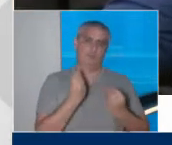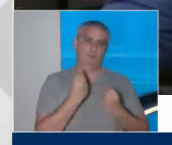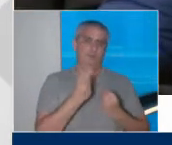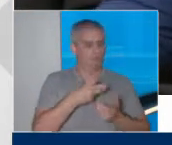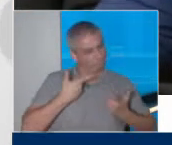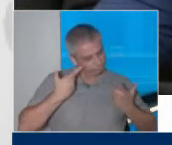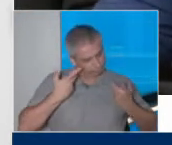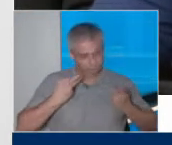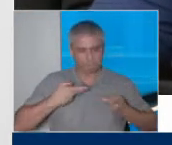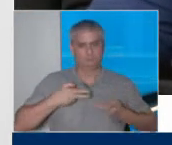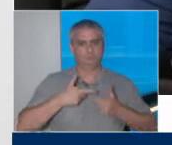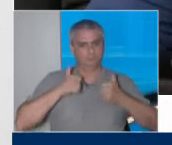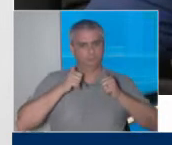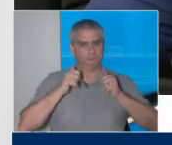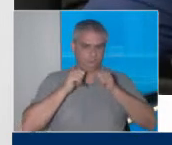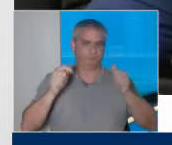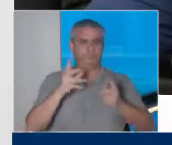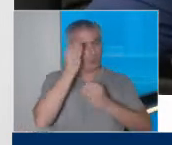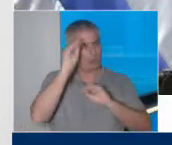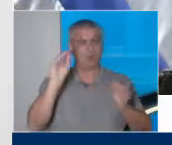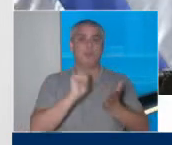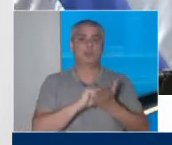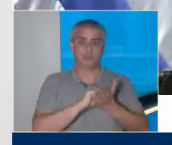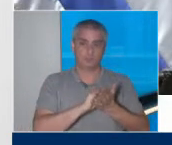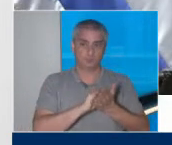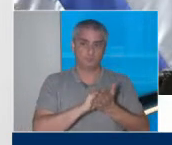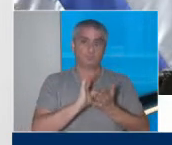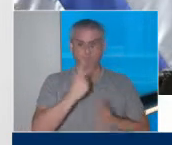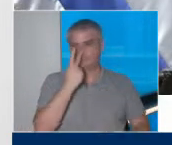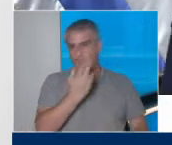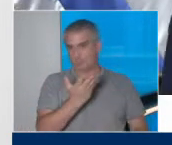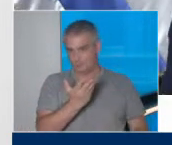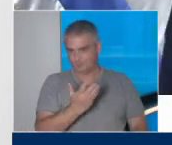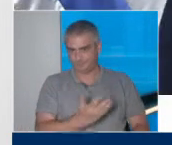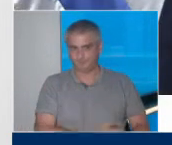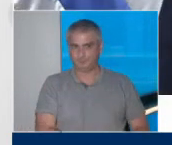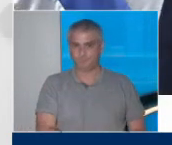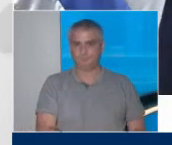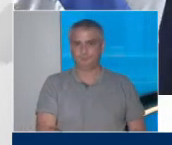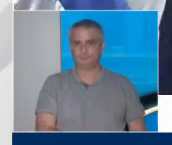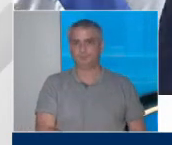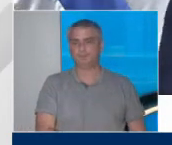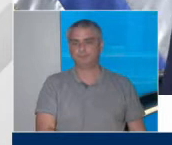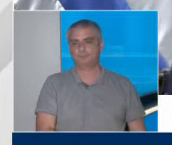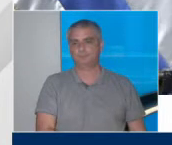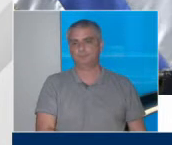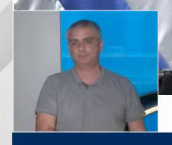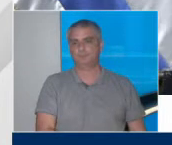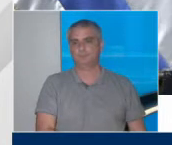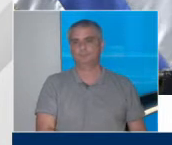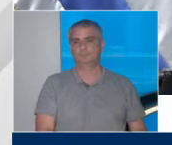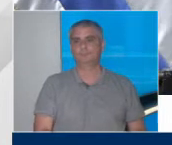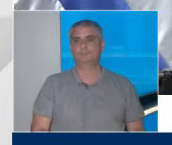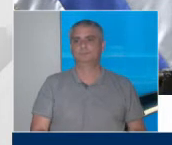נעמד על הרגליים האחוריות, והוא גם מציע הרבה מאוד הודעות לעיתונות, גם הוא, okay. גם ראינו את הודעת פורר, okay. מציע הודעות לעיתונות, ובאמת